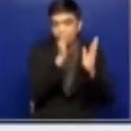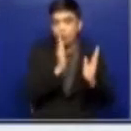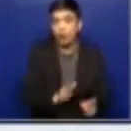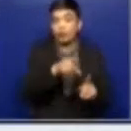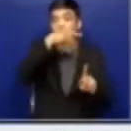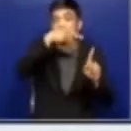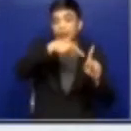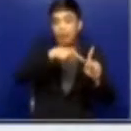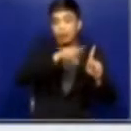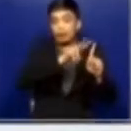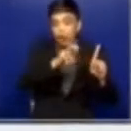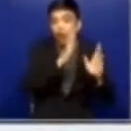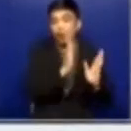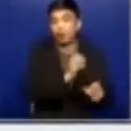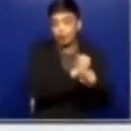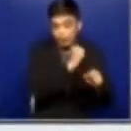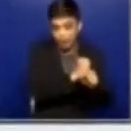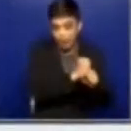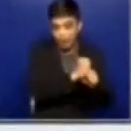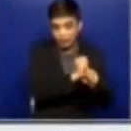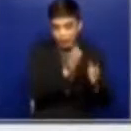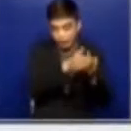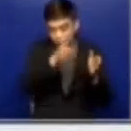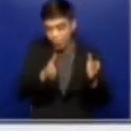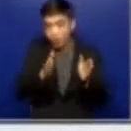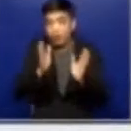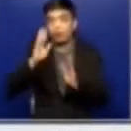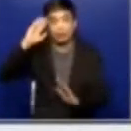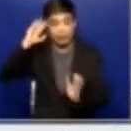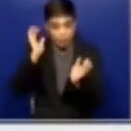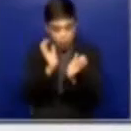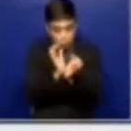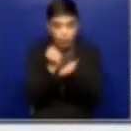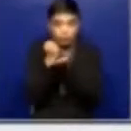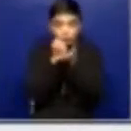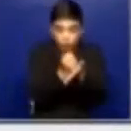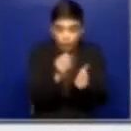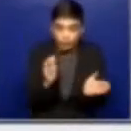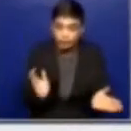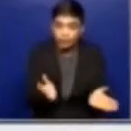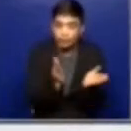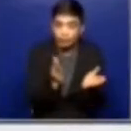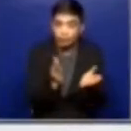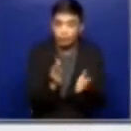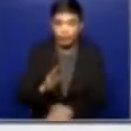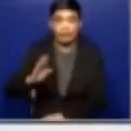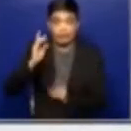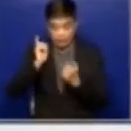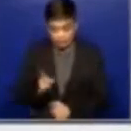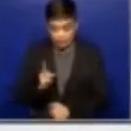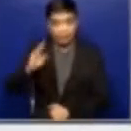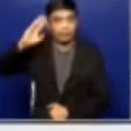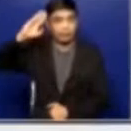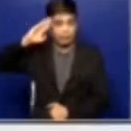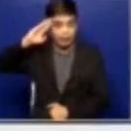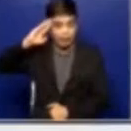วก็มีหน่วยสนับสนุนก็คือเป็นตำรวจที่อบรมเข้าไปนะครับจริงๆแล้วนะครับทหารณปัจจุบันนี้นะครับหน่ว